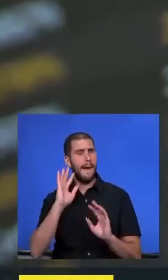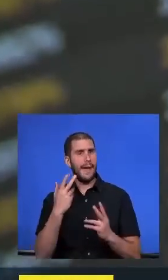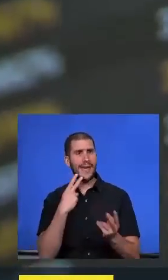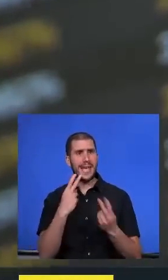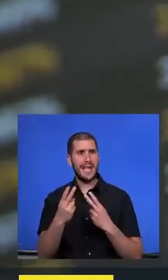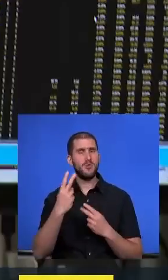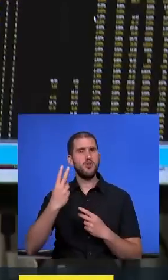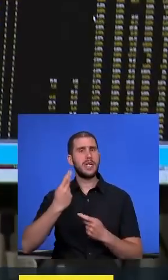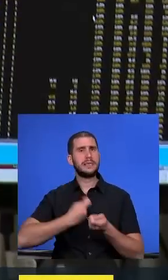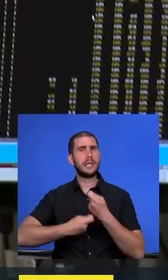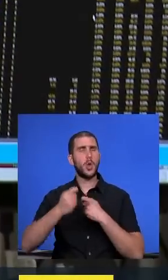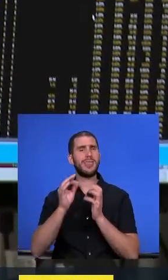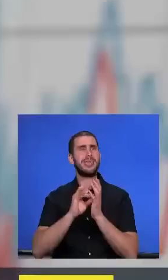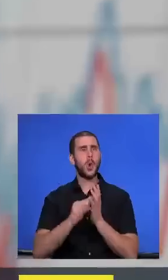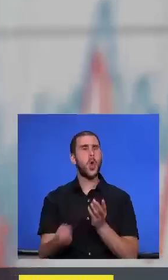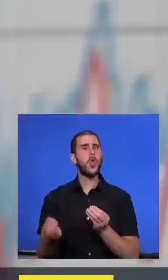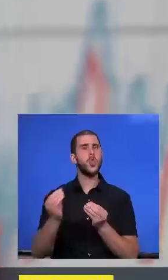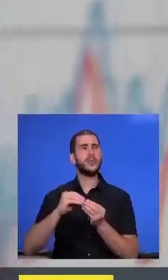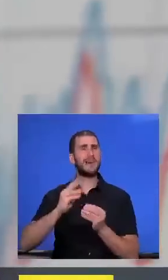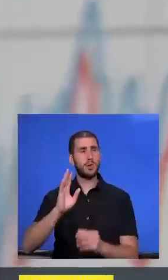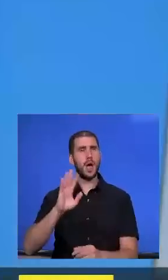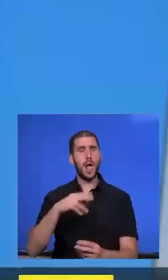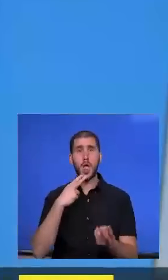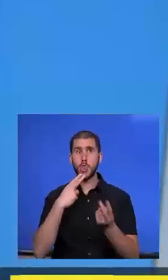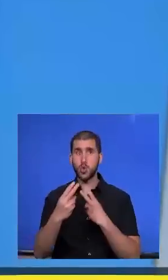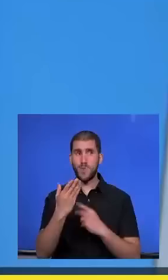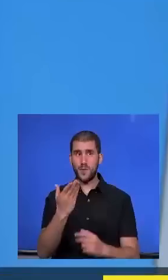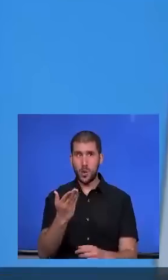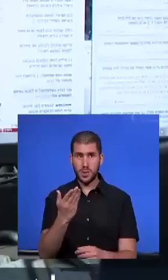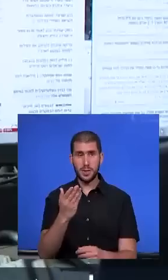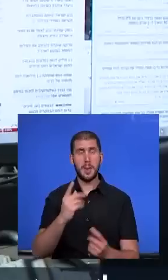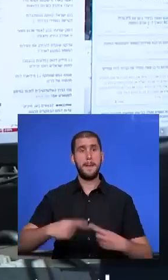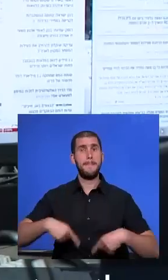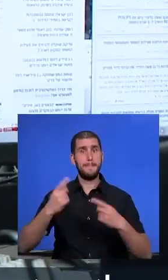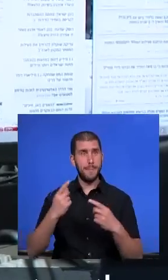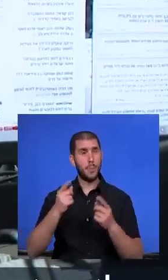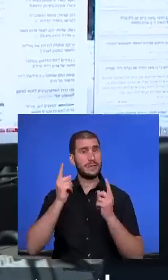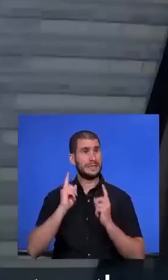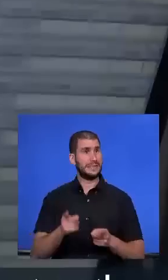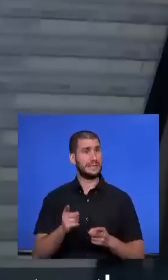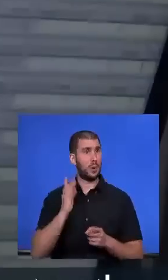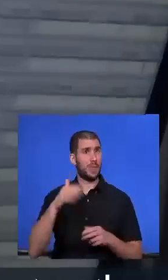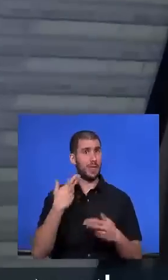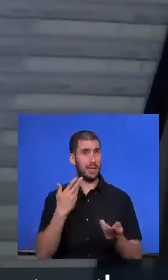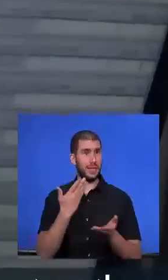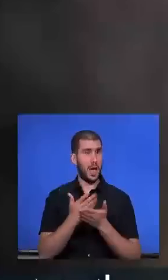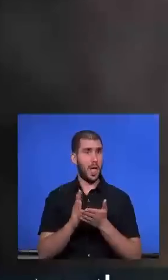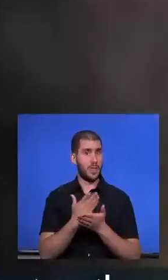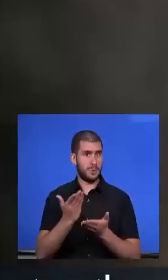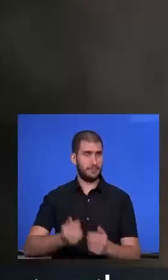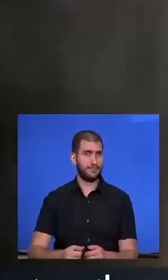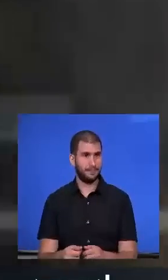שתי סוכנויות הדירוג הנוספות על התגובות הללו ביום שיצטרכו לתת את ההחלטה שלהן.